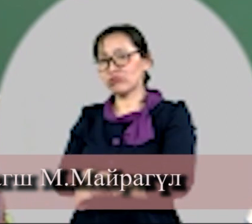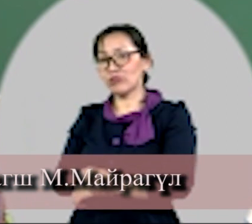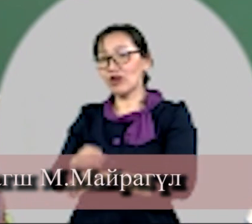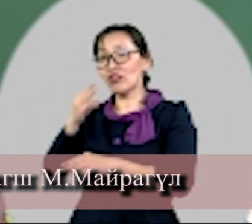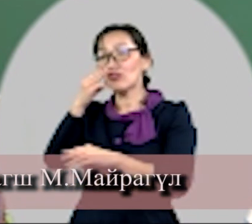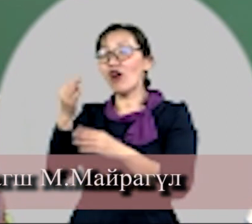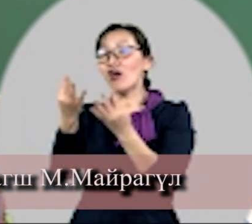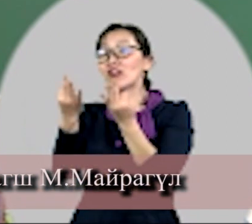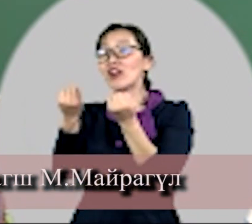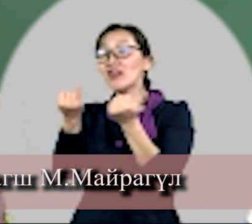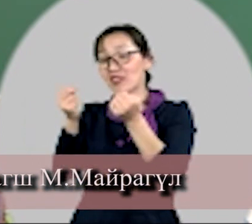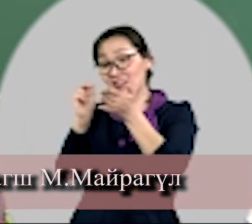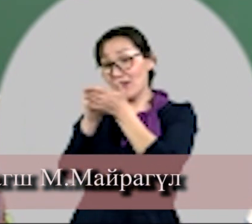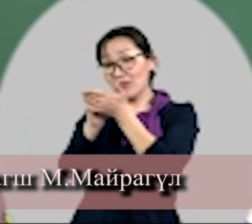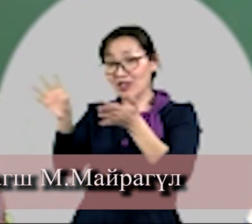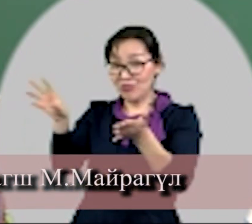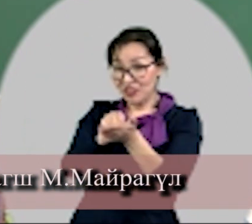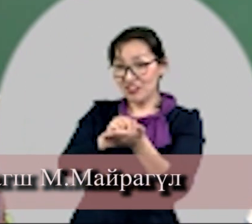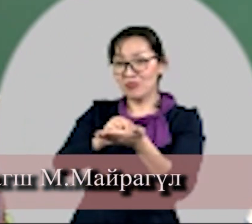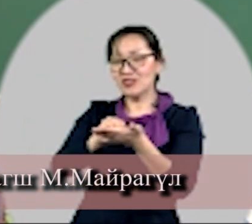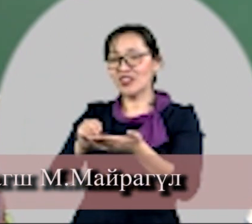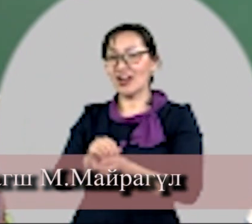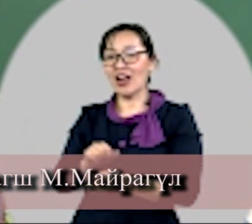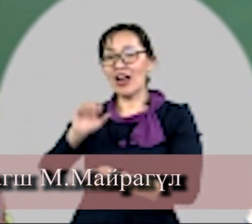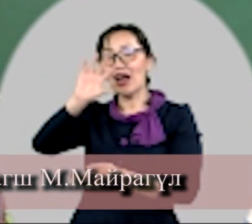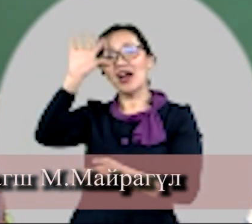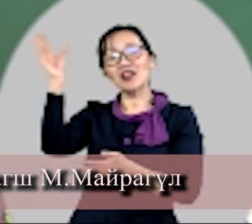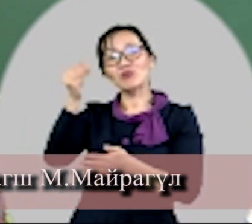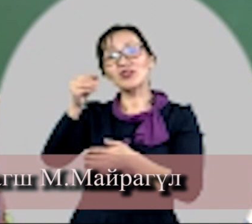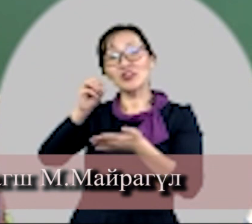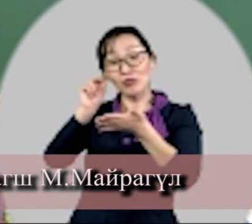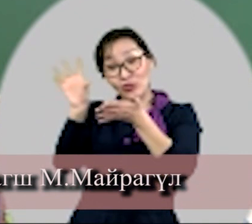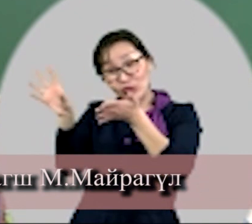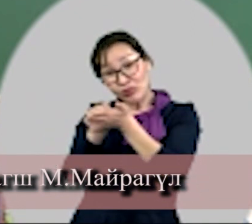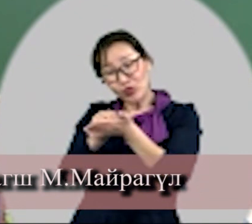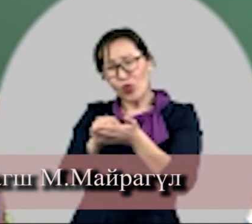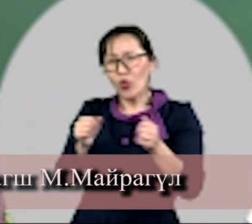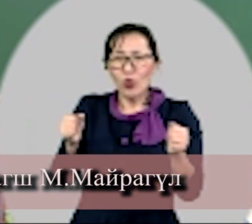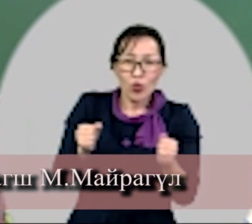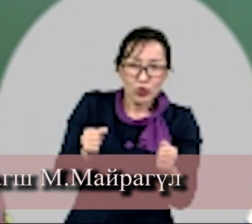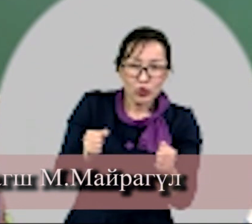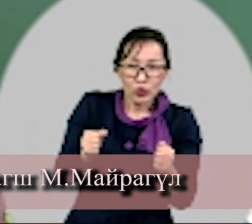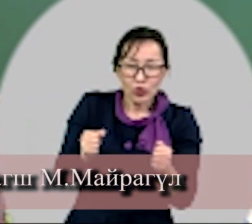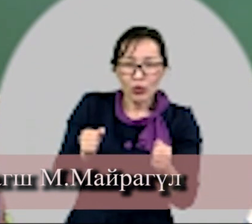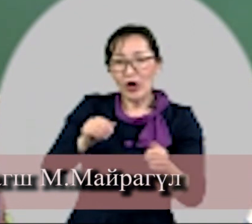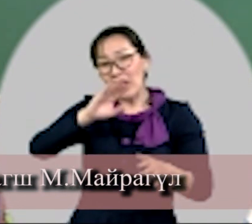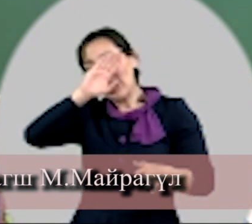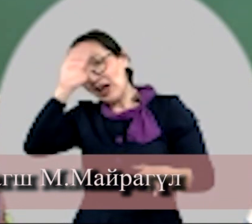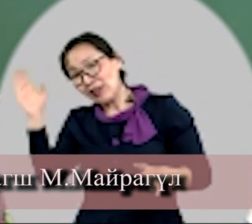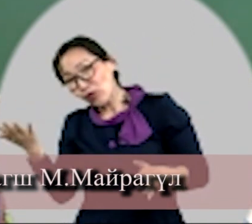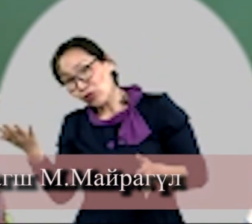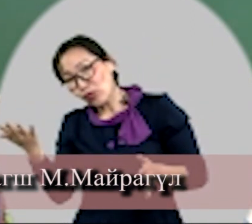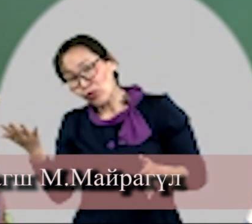санмен белгілеп отырасыңдар. Бірақ жылы суықтығына байланысты оң сан, немесе теріс